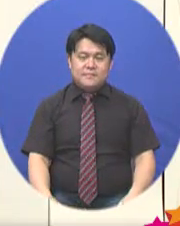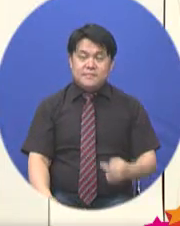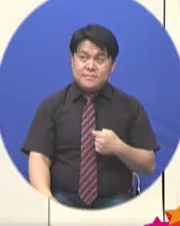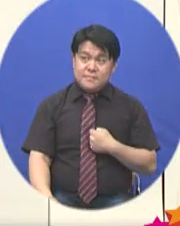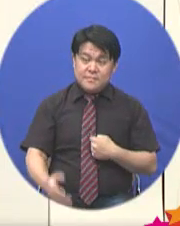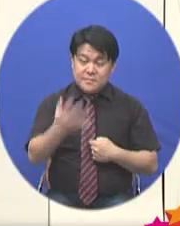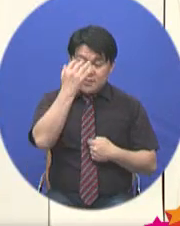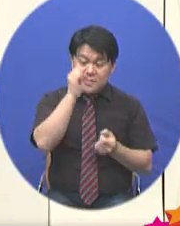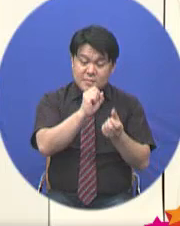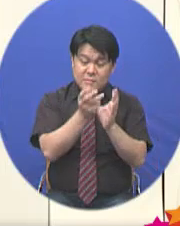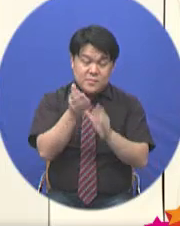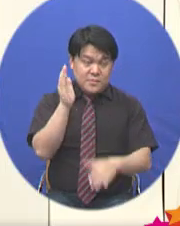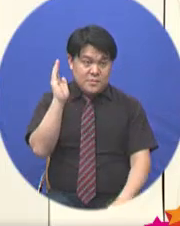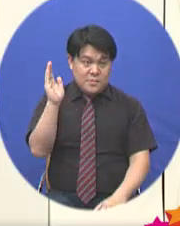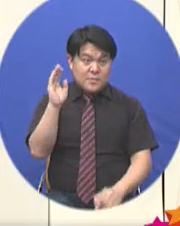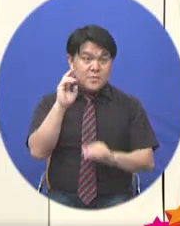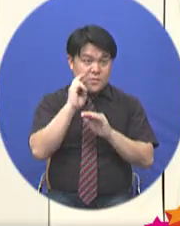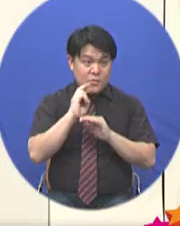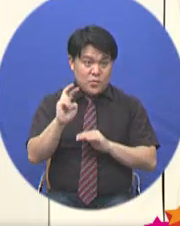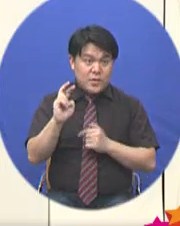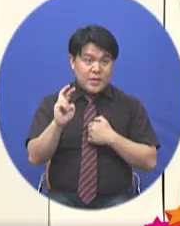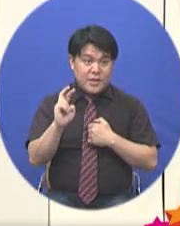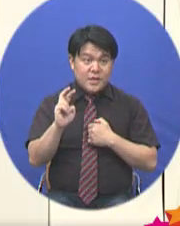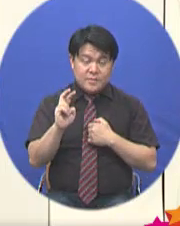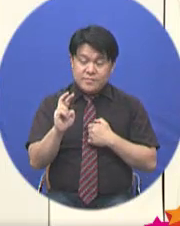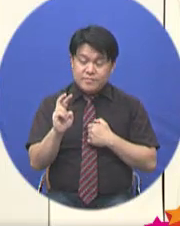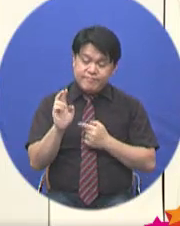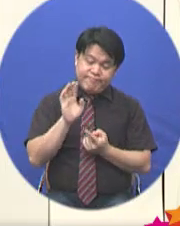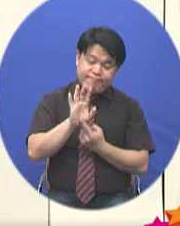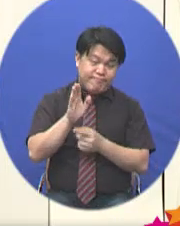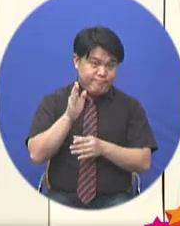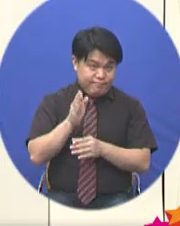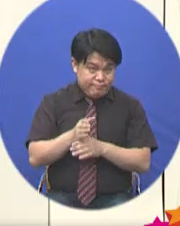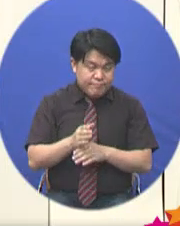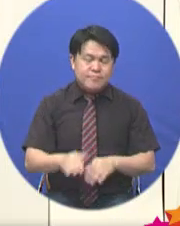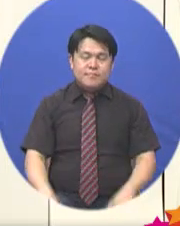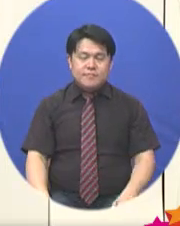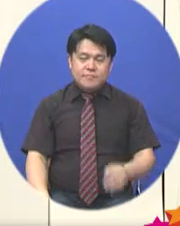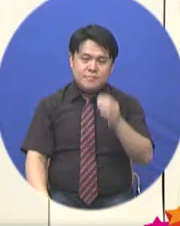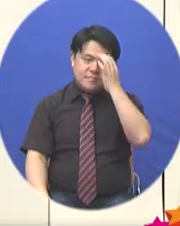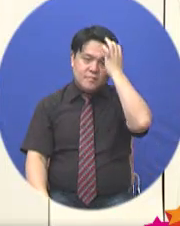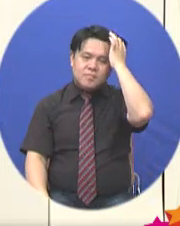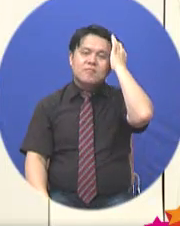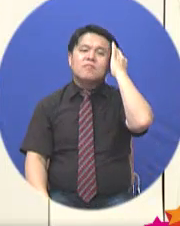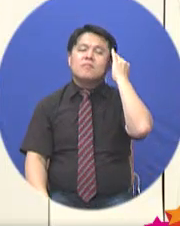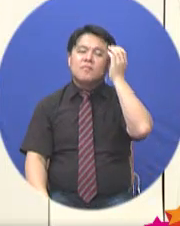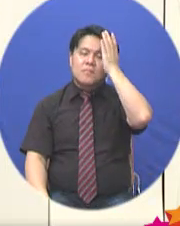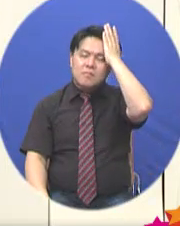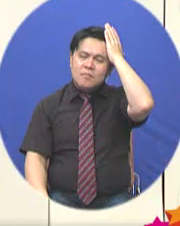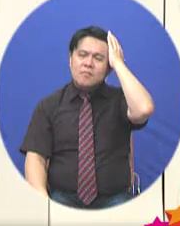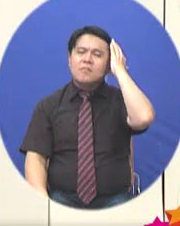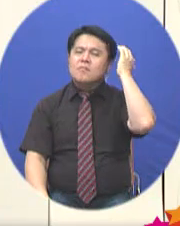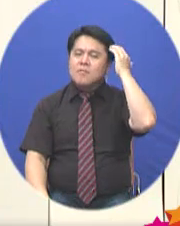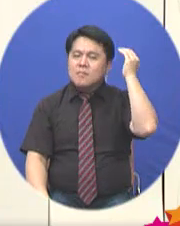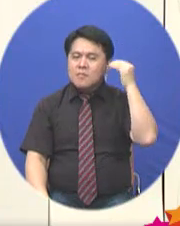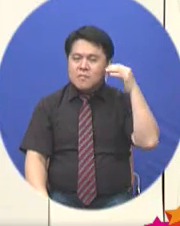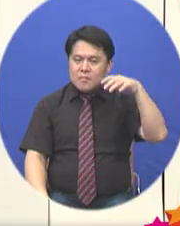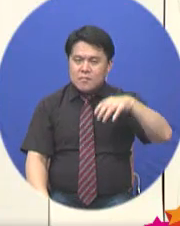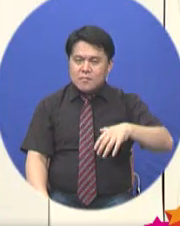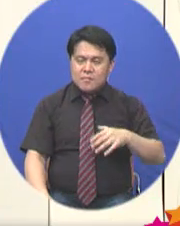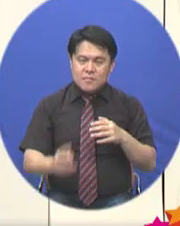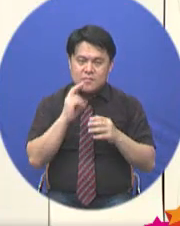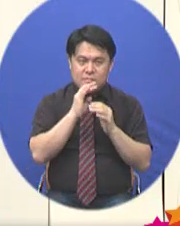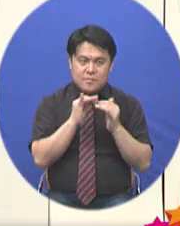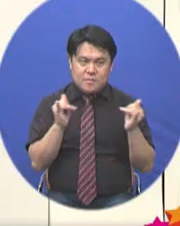저는 이 할미꽃 사연 저도 부르고 있지만 네. 원 그래도 대한민국에서 가수가 노래한